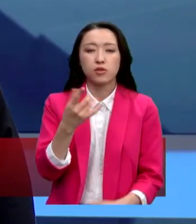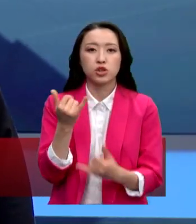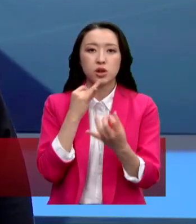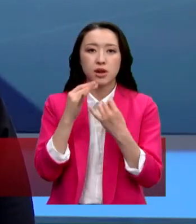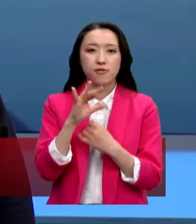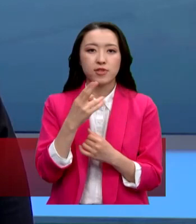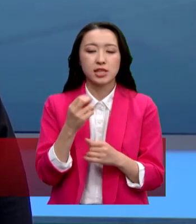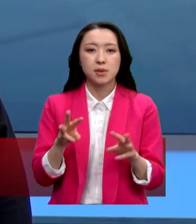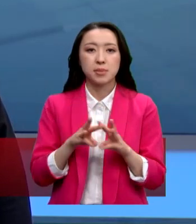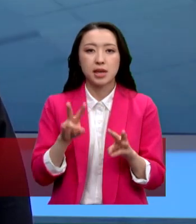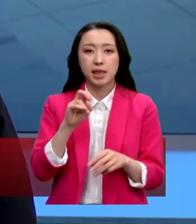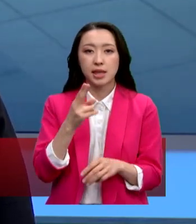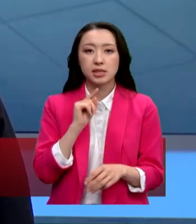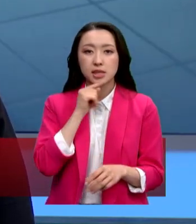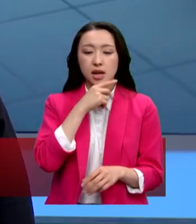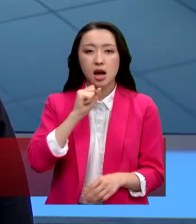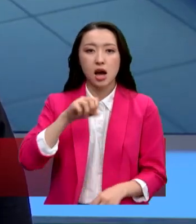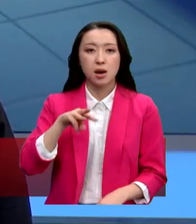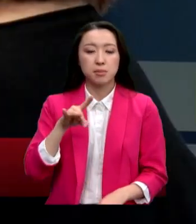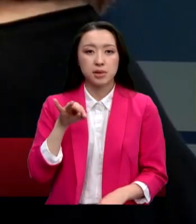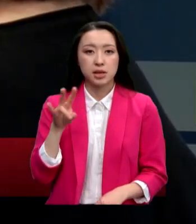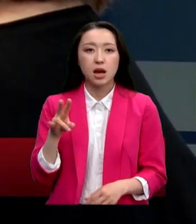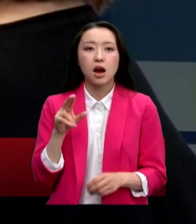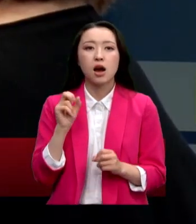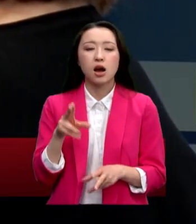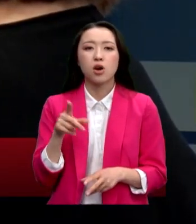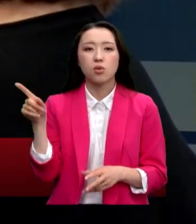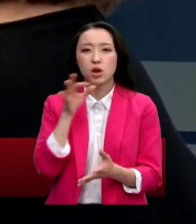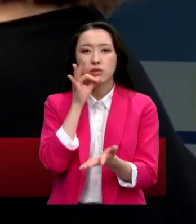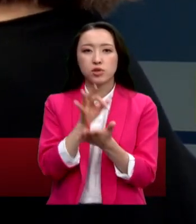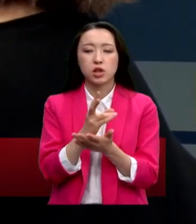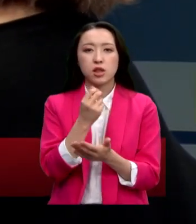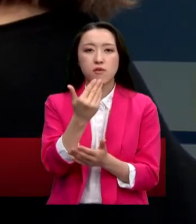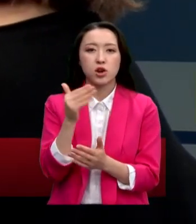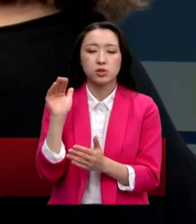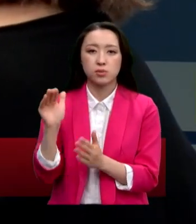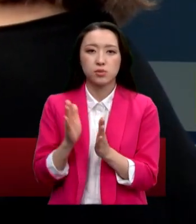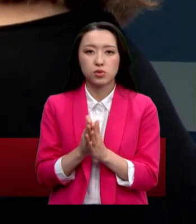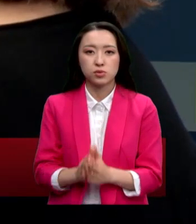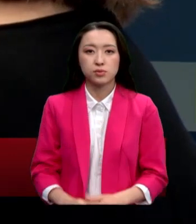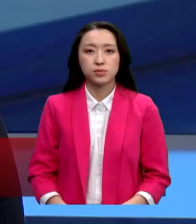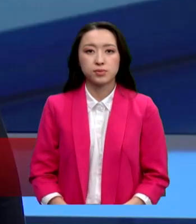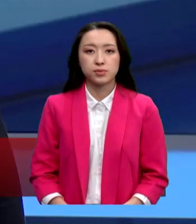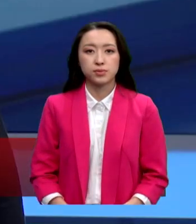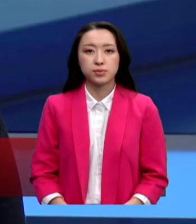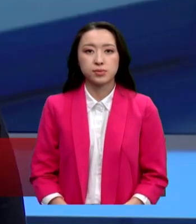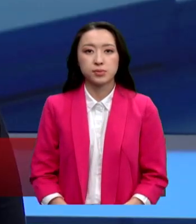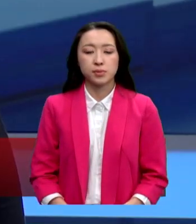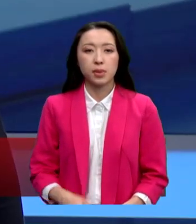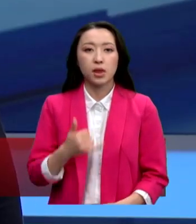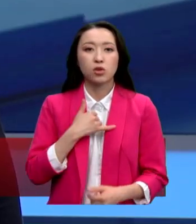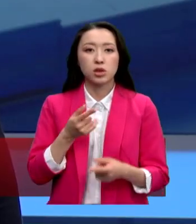с вице-министром нацэкономики, с господином Амриным. Как он реагирует на ваши предложения? Вы знаете, у нас действительно